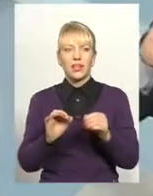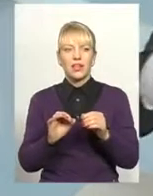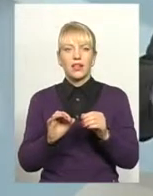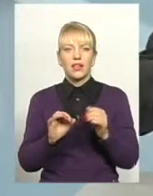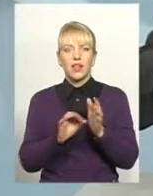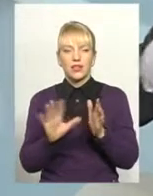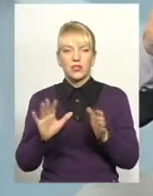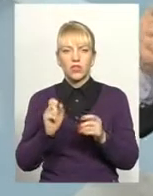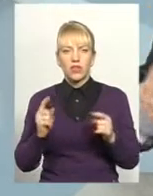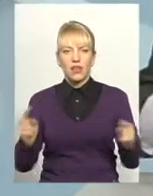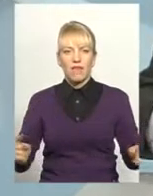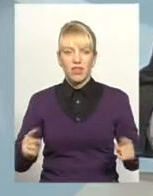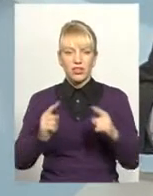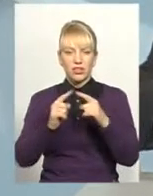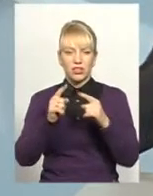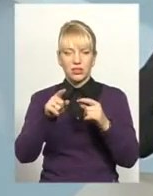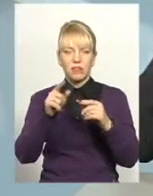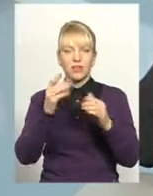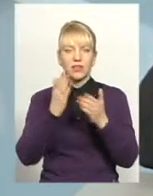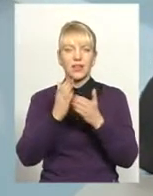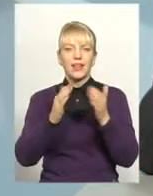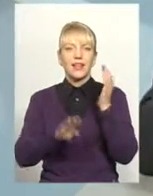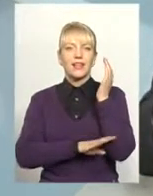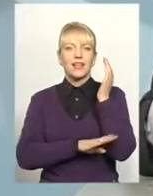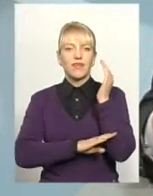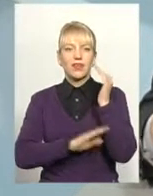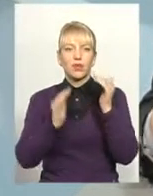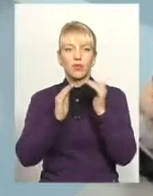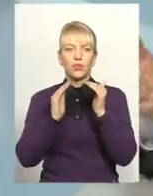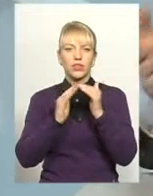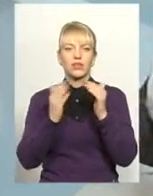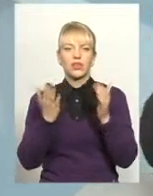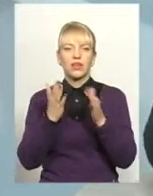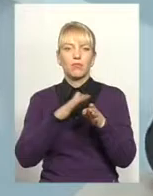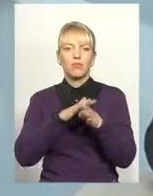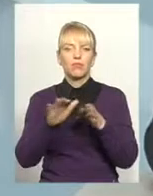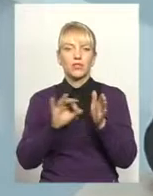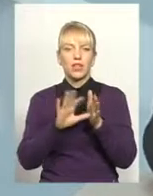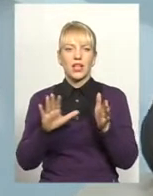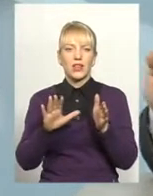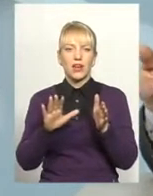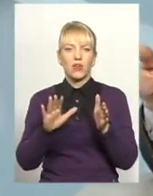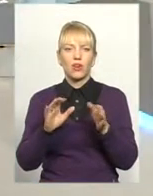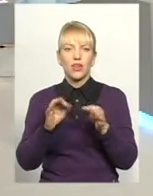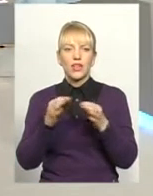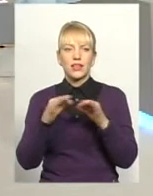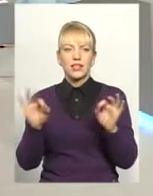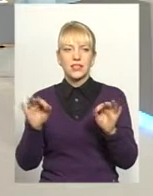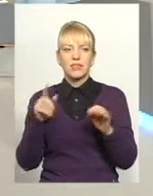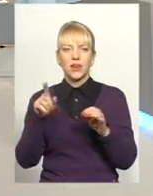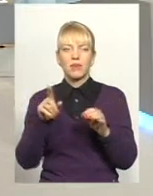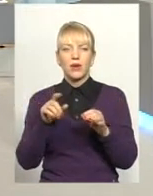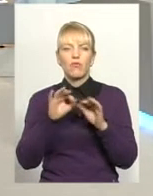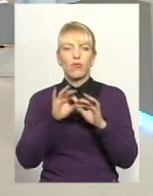того терикона стоїть будиночок дерев'яний, який повністю енергонезалежний, і там проводять екскурсії, і ще беруть